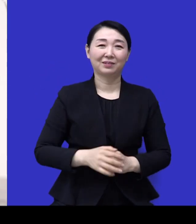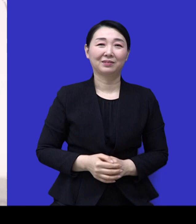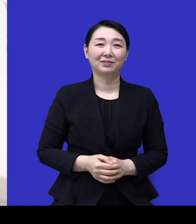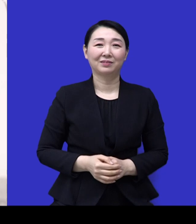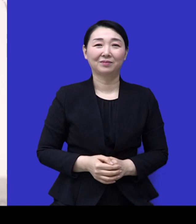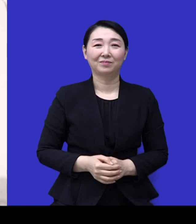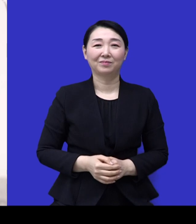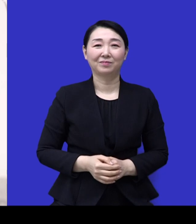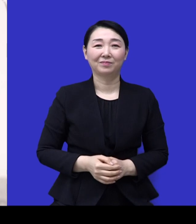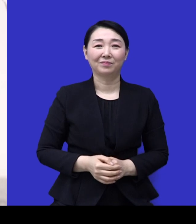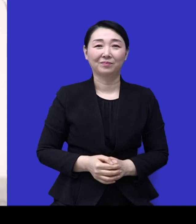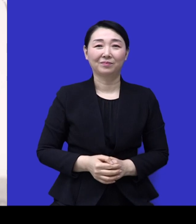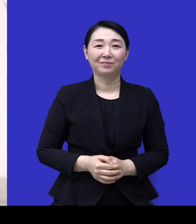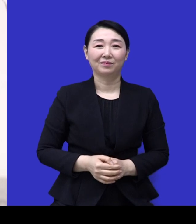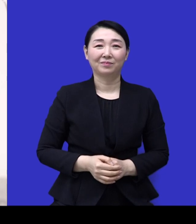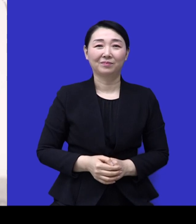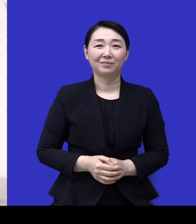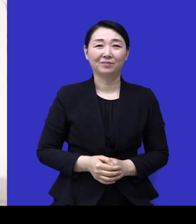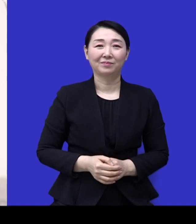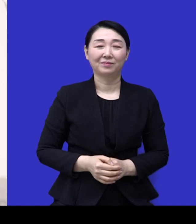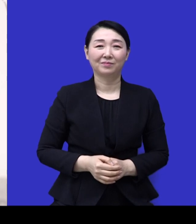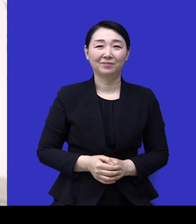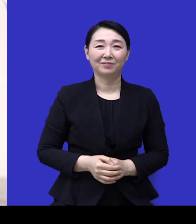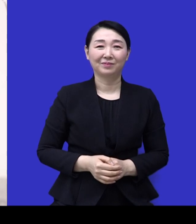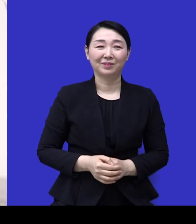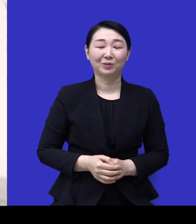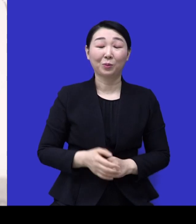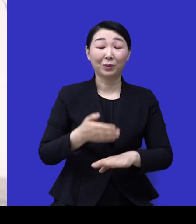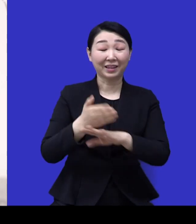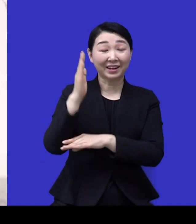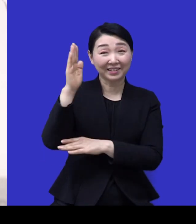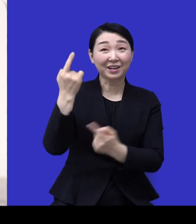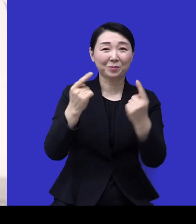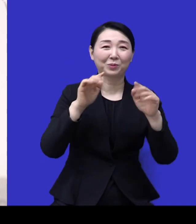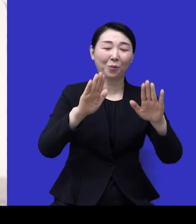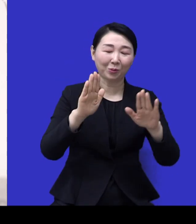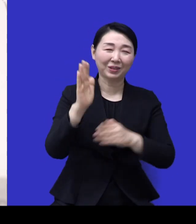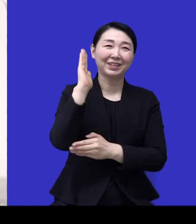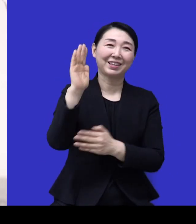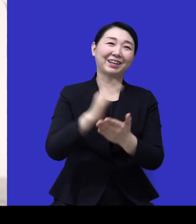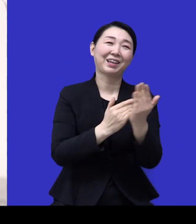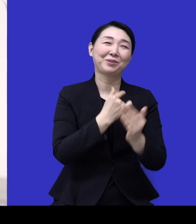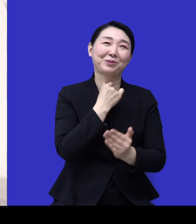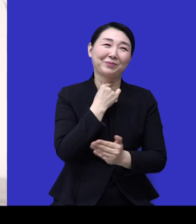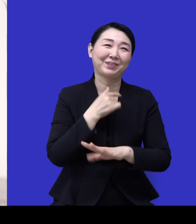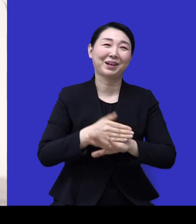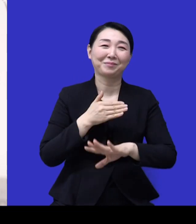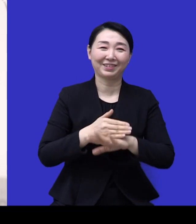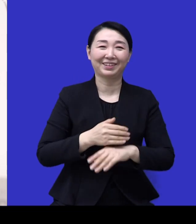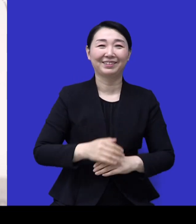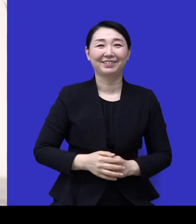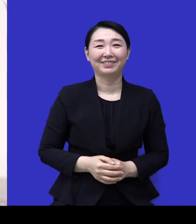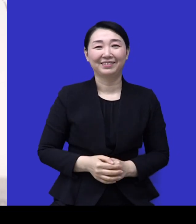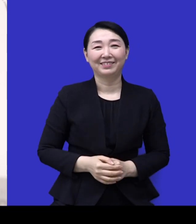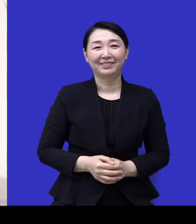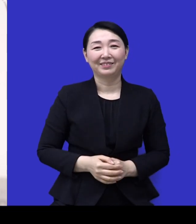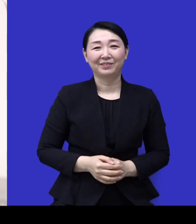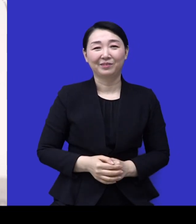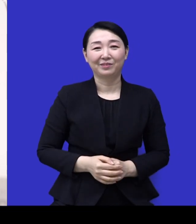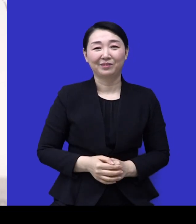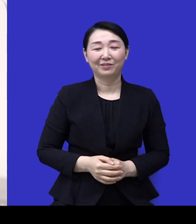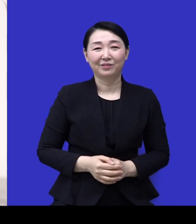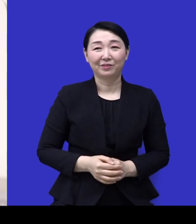그리고 그냥 다른 것보다 이런 얘기를 나누면 좋겠다는 생각이 오늘 많이 들어서 너무 감사한 마음이 너무 들고요. 그냥